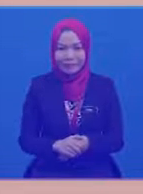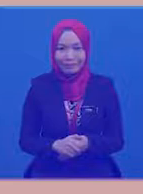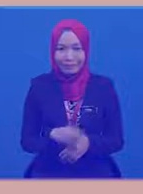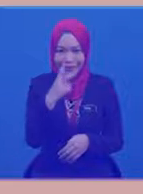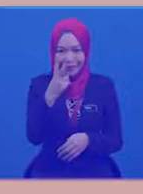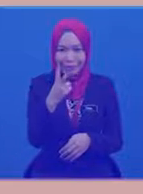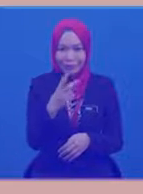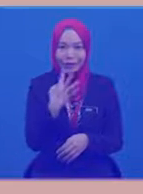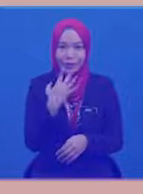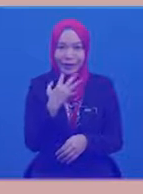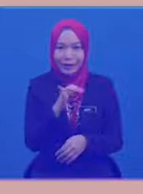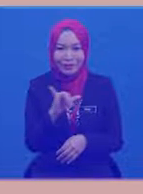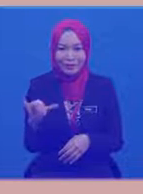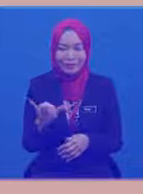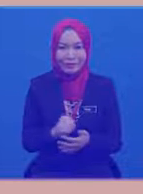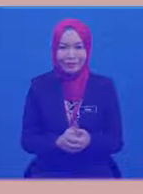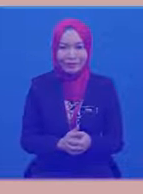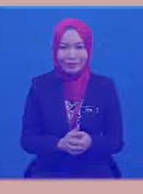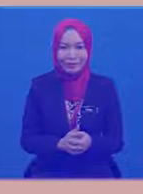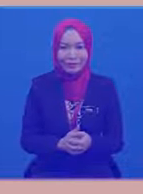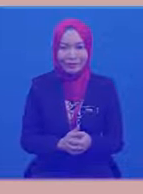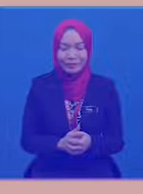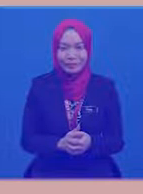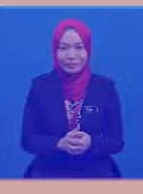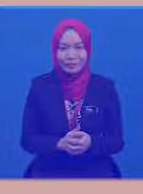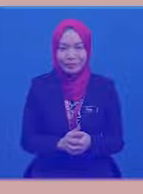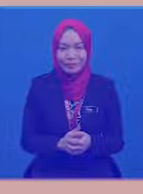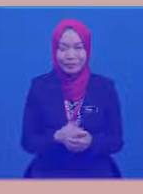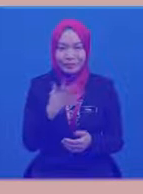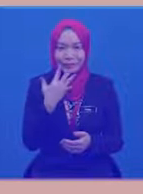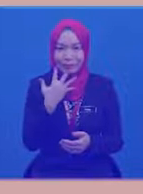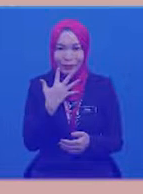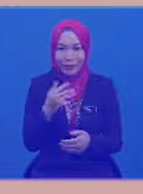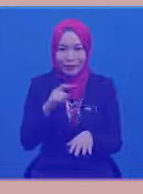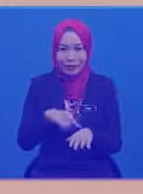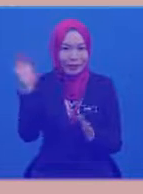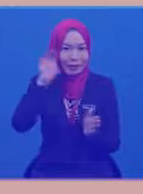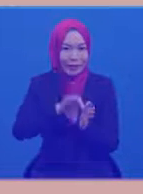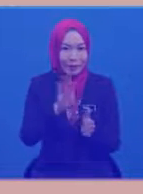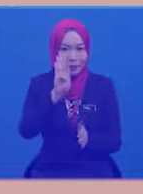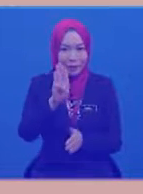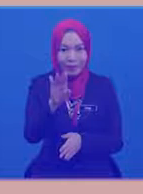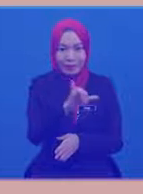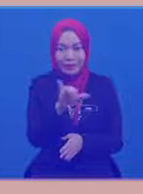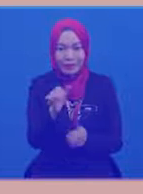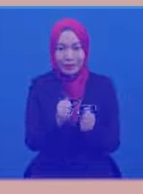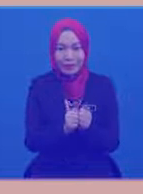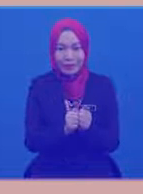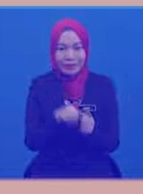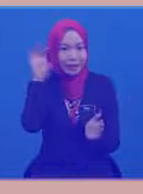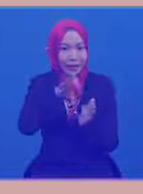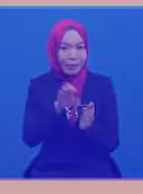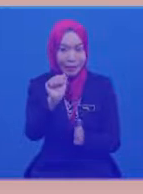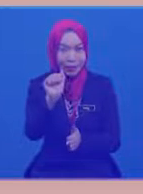Lihat dari segi warna kedua-dua gambar ini. Warna pada gambar B kelihatan sama dengan gambar A.